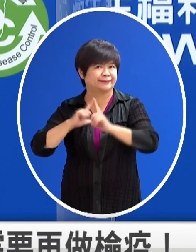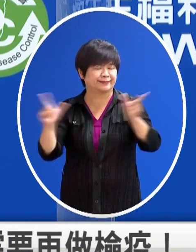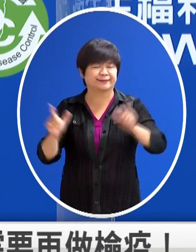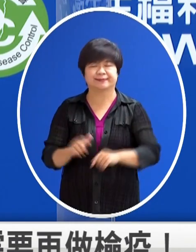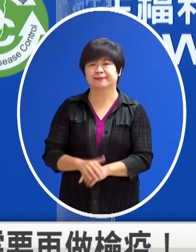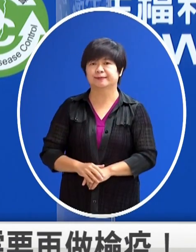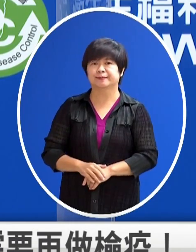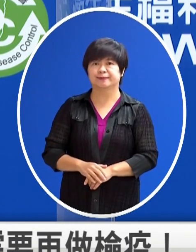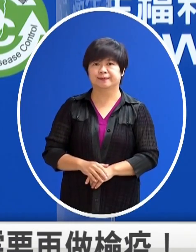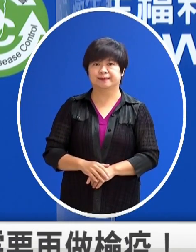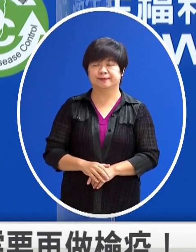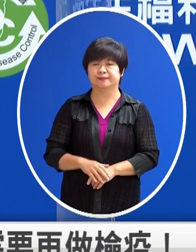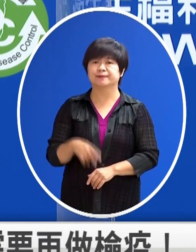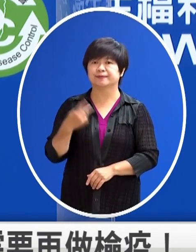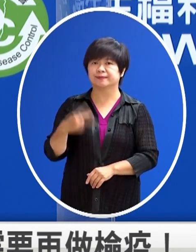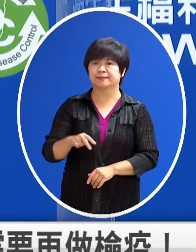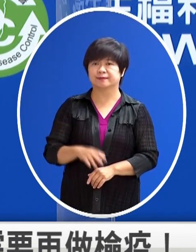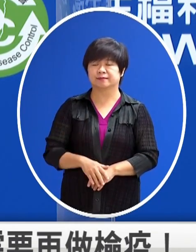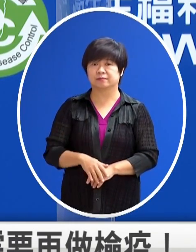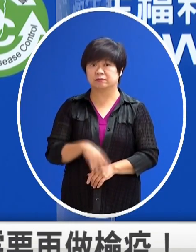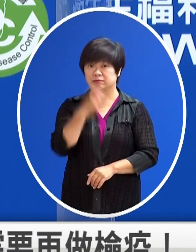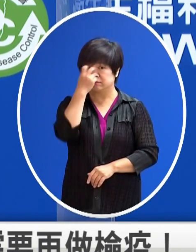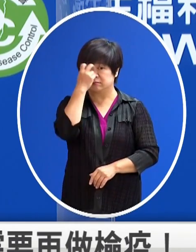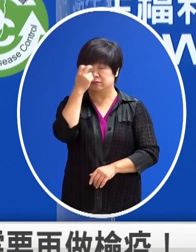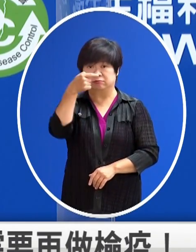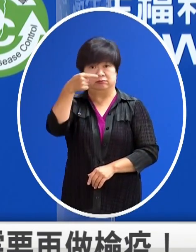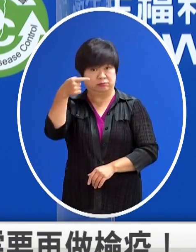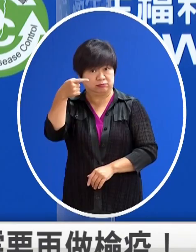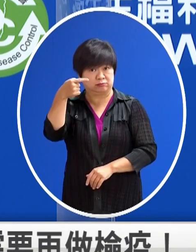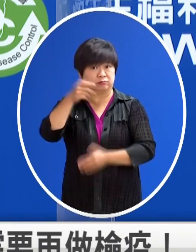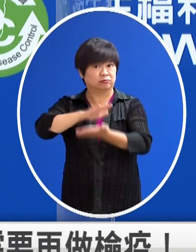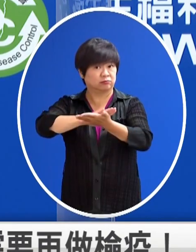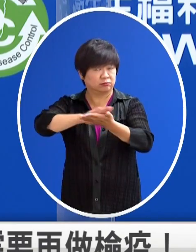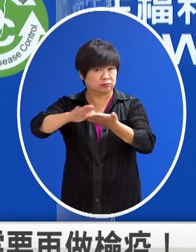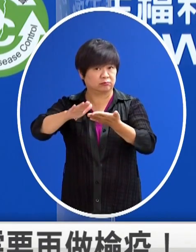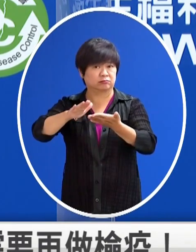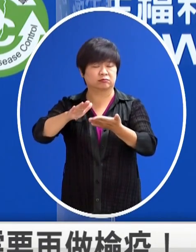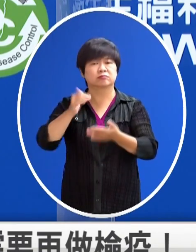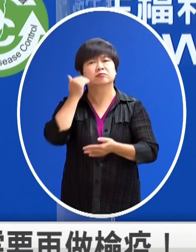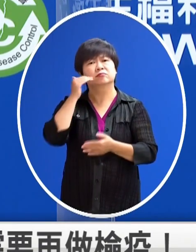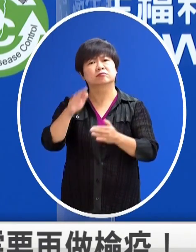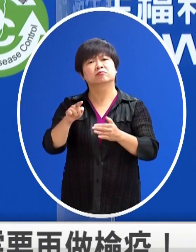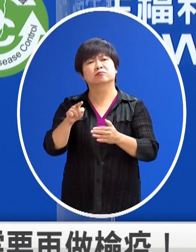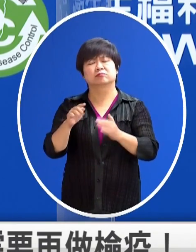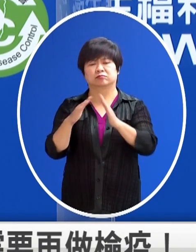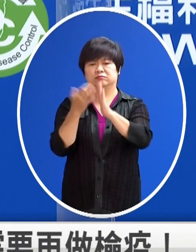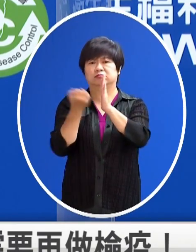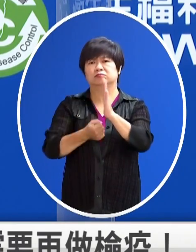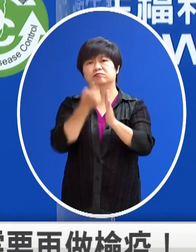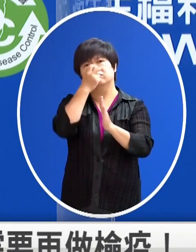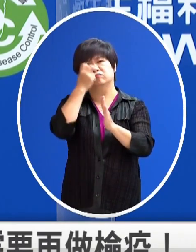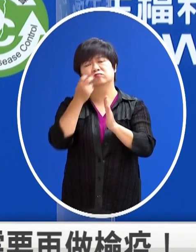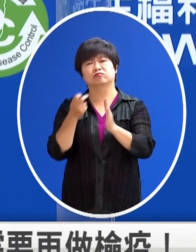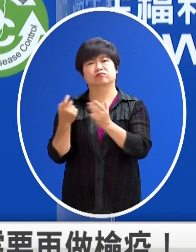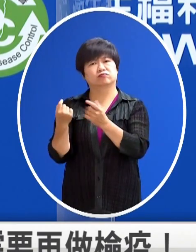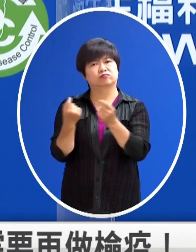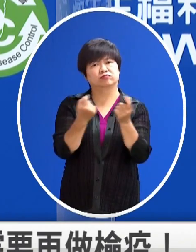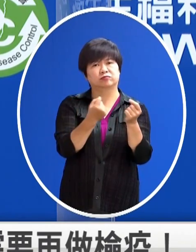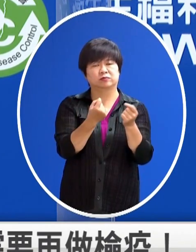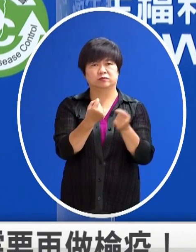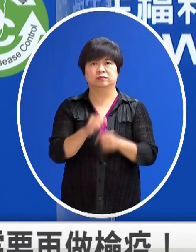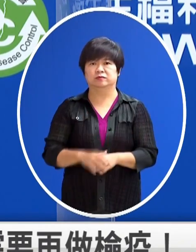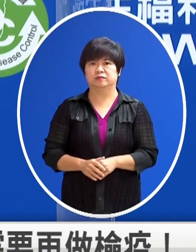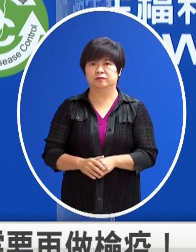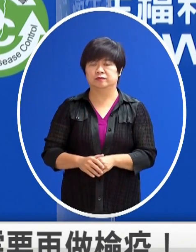那另外呢，我们检验阴性如果仍然在居家检疫中，那事实上会使居